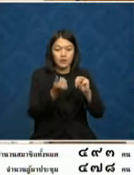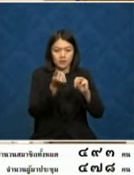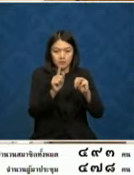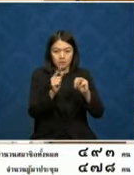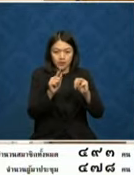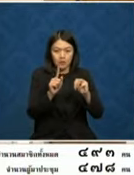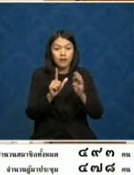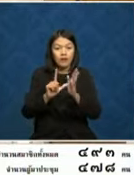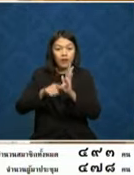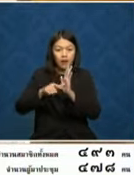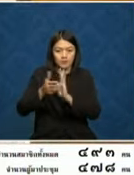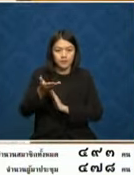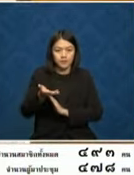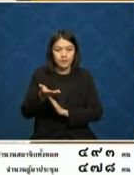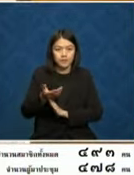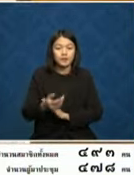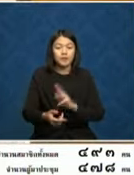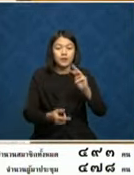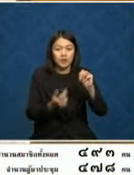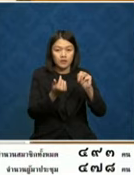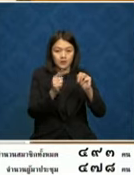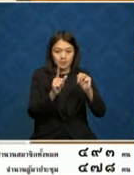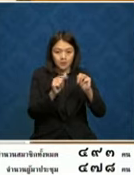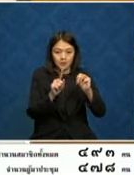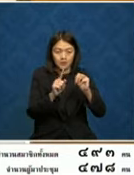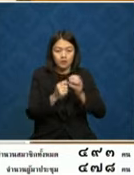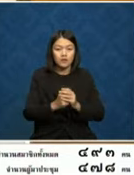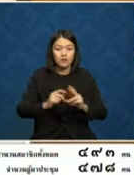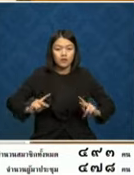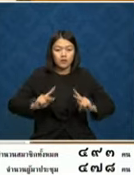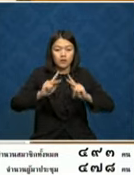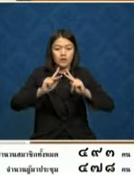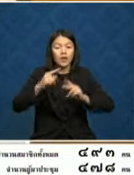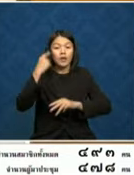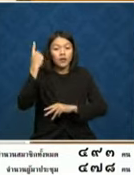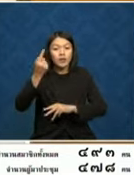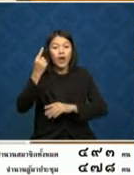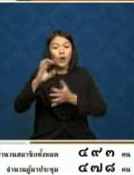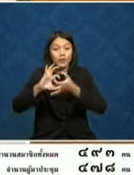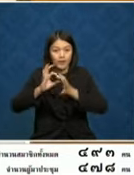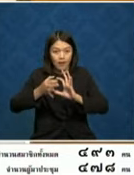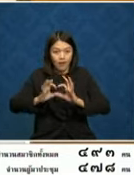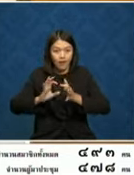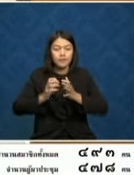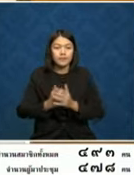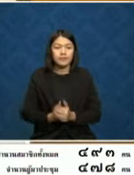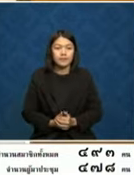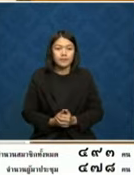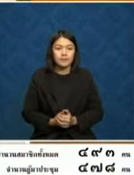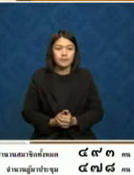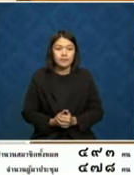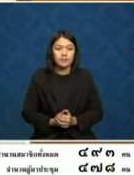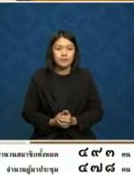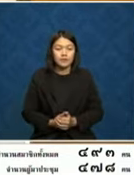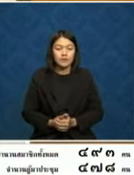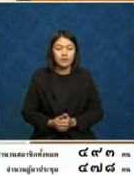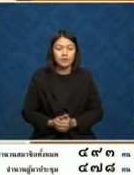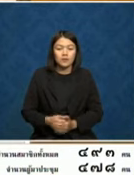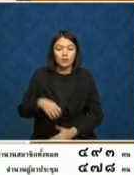ชิญเลขาครับ มาตรา11กระทรวงการท่องเที่ยวและกีฬาและหน่วยง